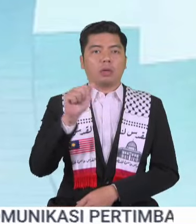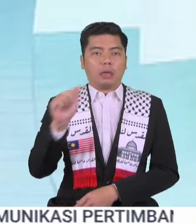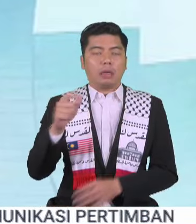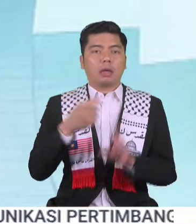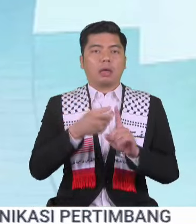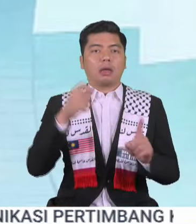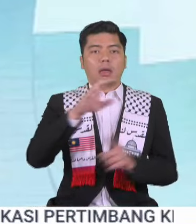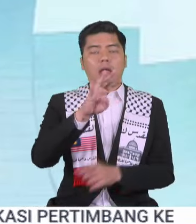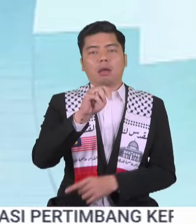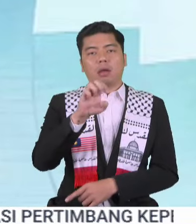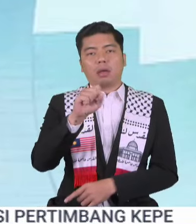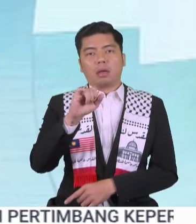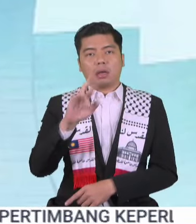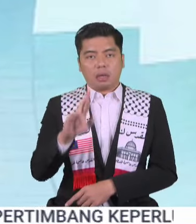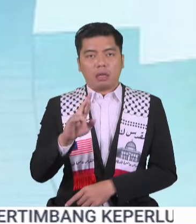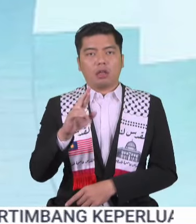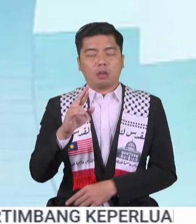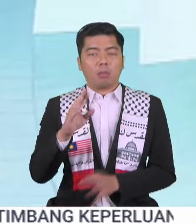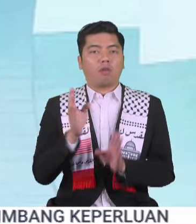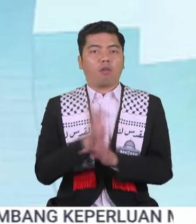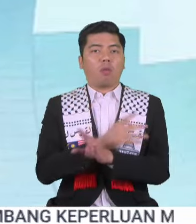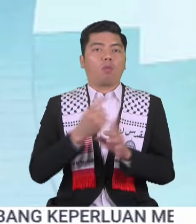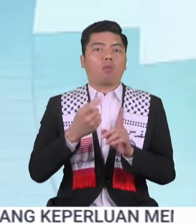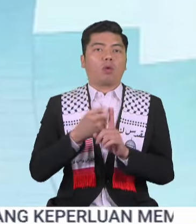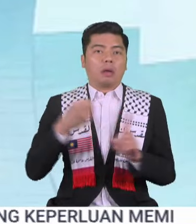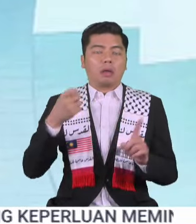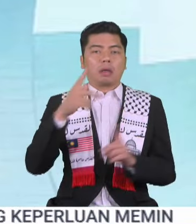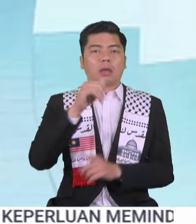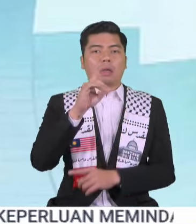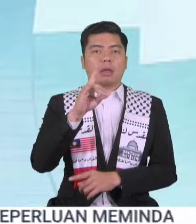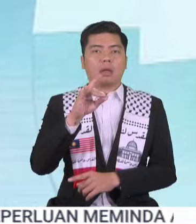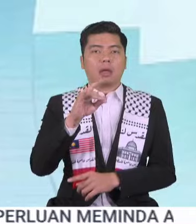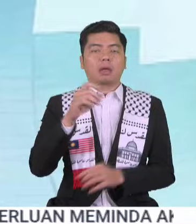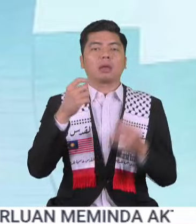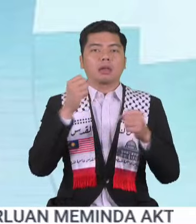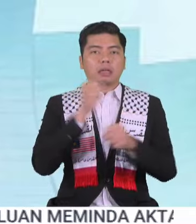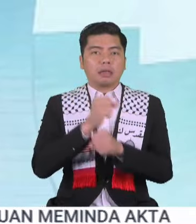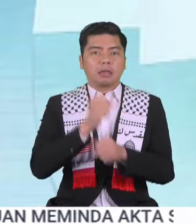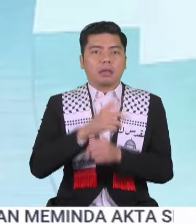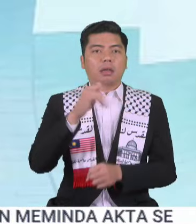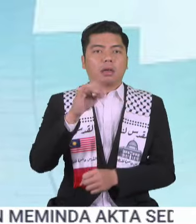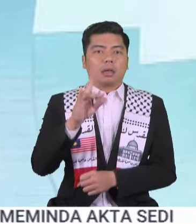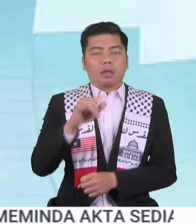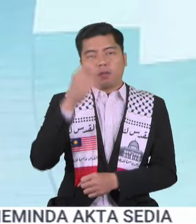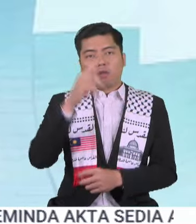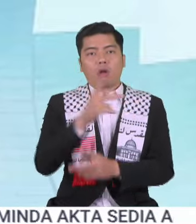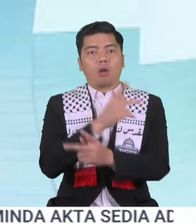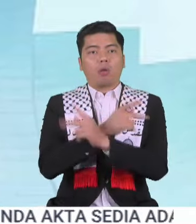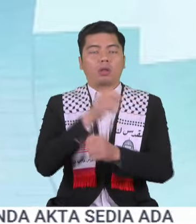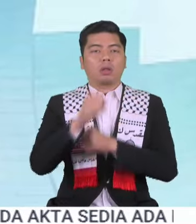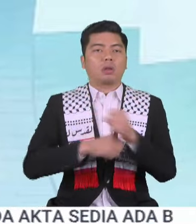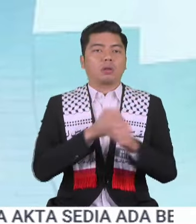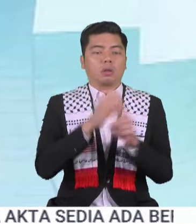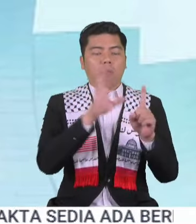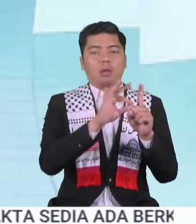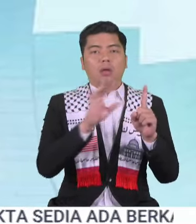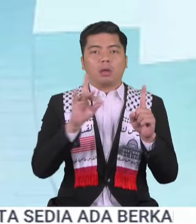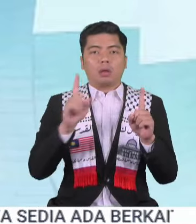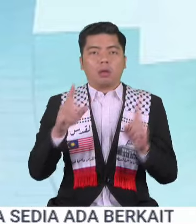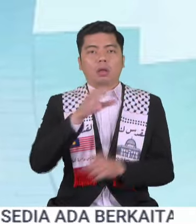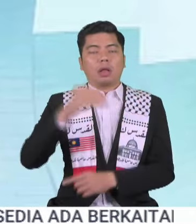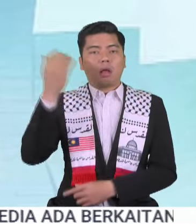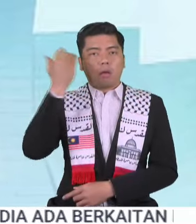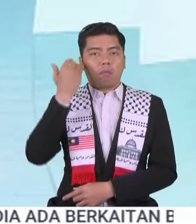al-azhar di Mesir sebelum mulakan kerjaya sebagai Kadi daerah kluang pada tahun 1981 dan